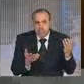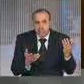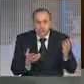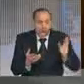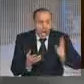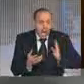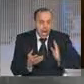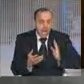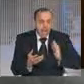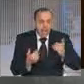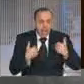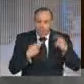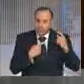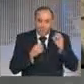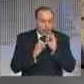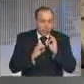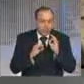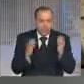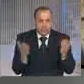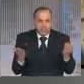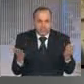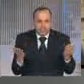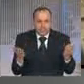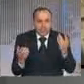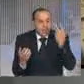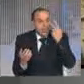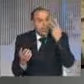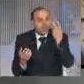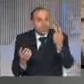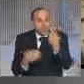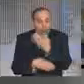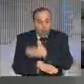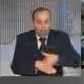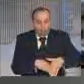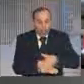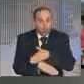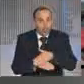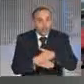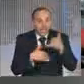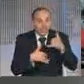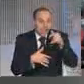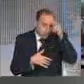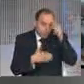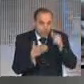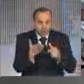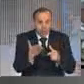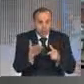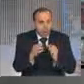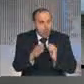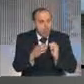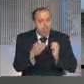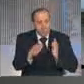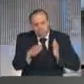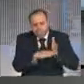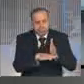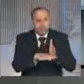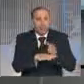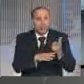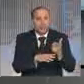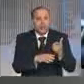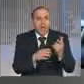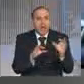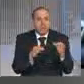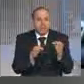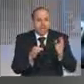قال نحنا ما ضربنا هذا وقد شهد المعبر لليله الثانيه على التوالي محاوله لاقتحامه من قبل